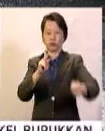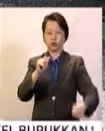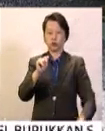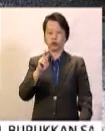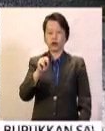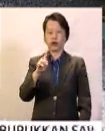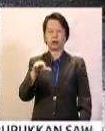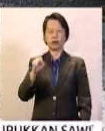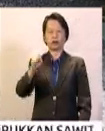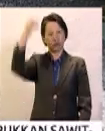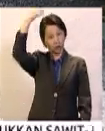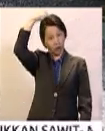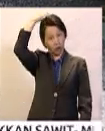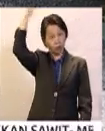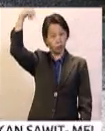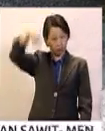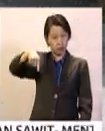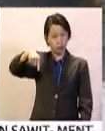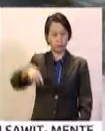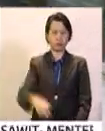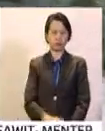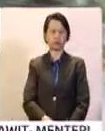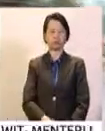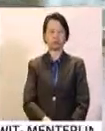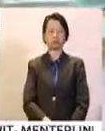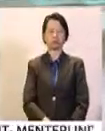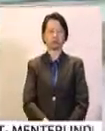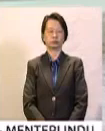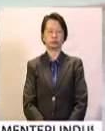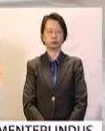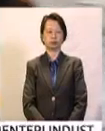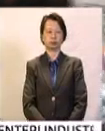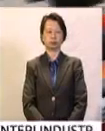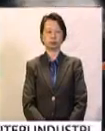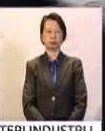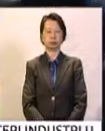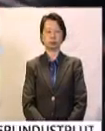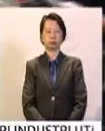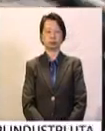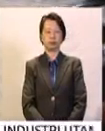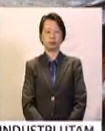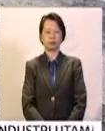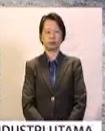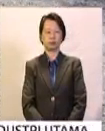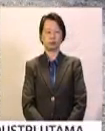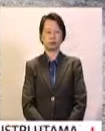ini. Nazaruddin Abu Zamil untuk Berita RTM.